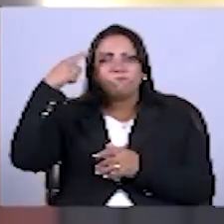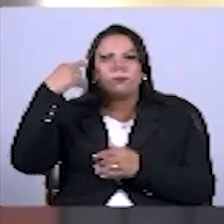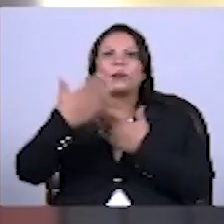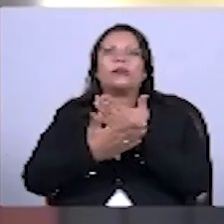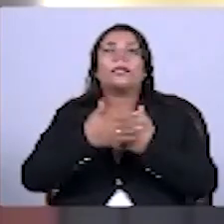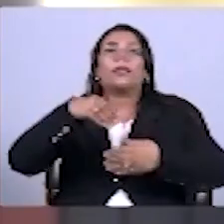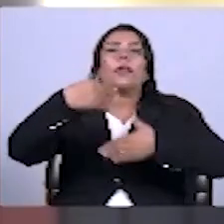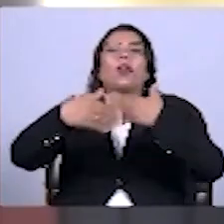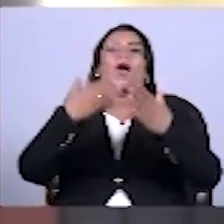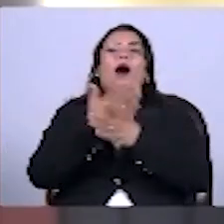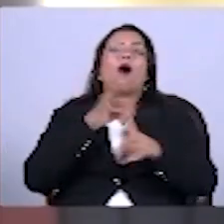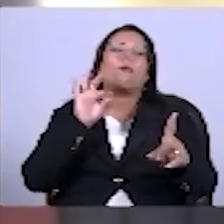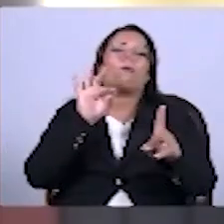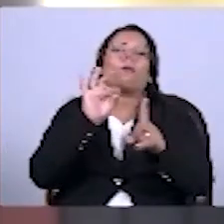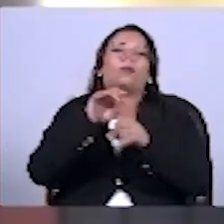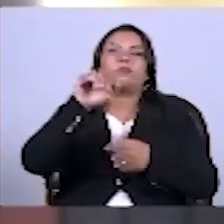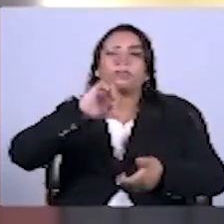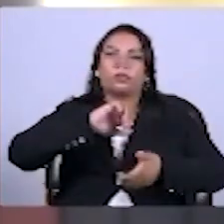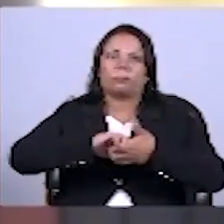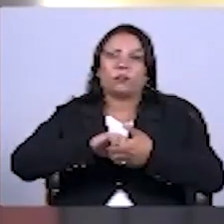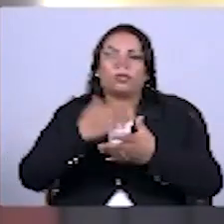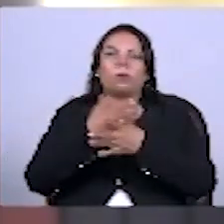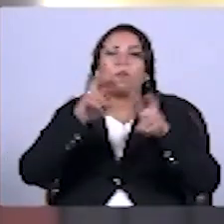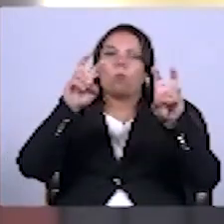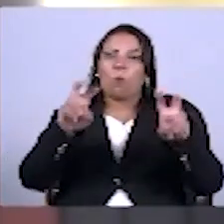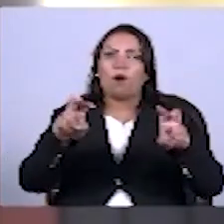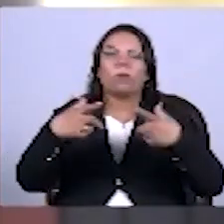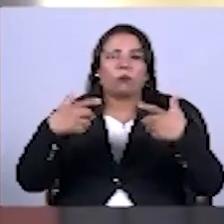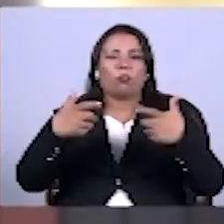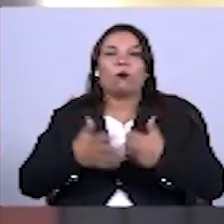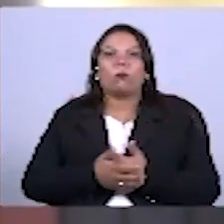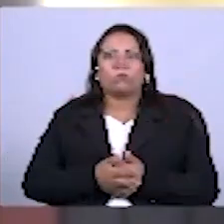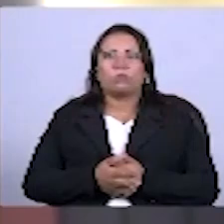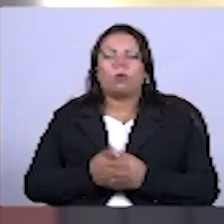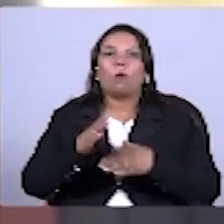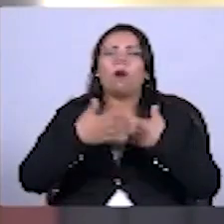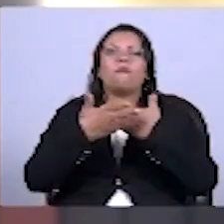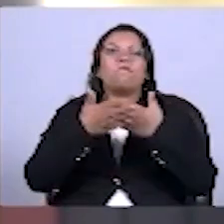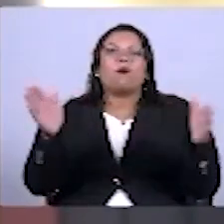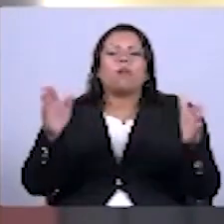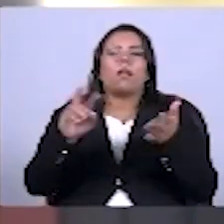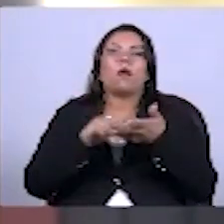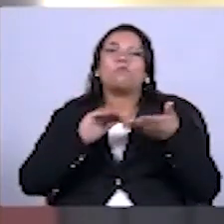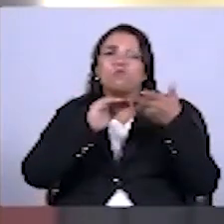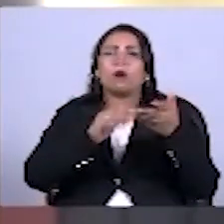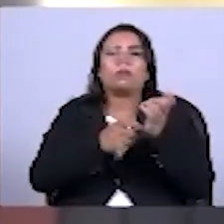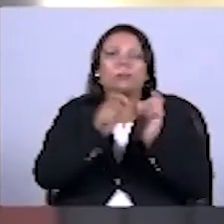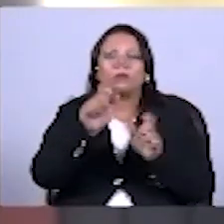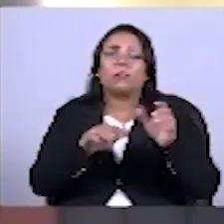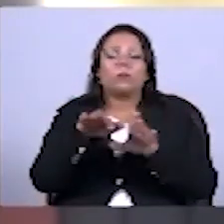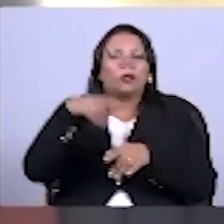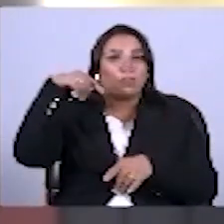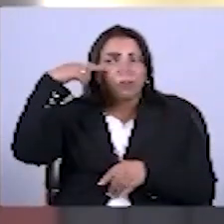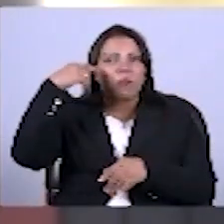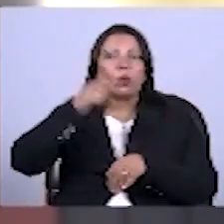امكانيه الوصول الى اتفاق لايقاف اطلاق النار وفتح المجال امام دخول المساعدات الانسانيه والتفكير